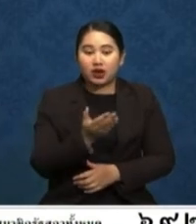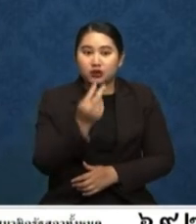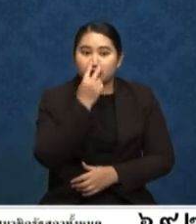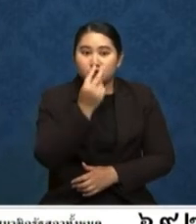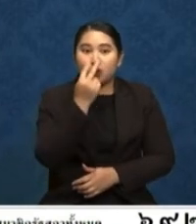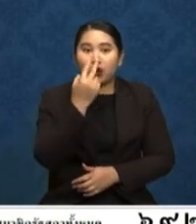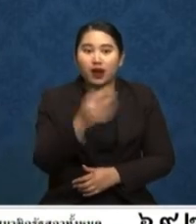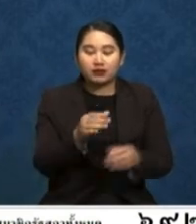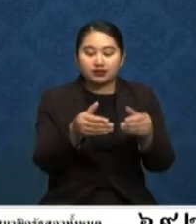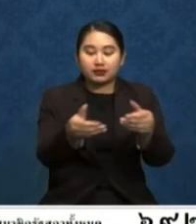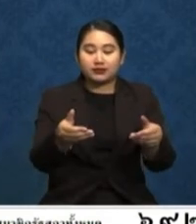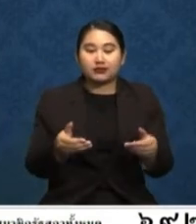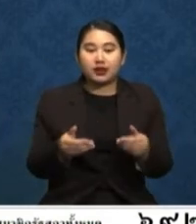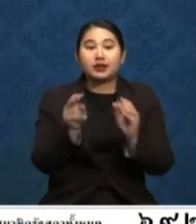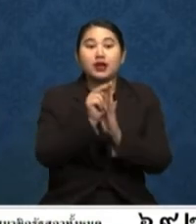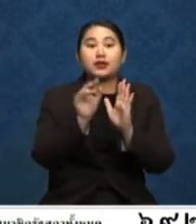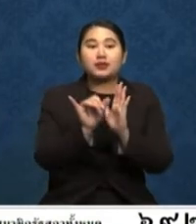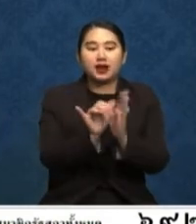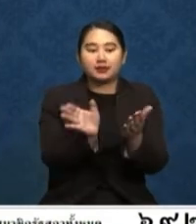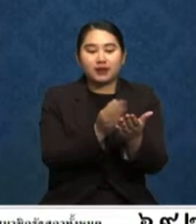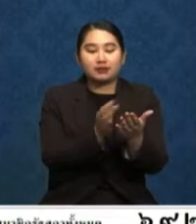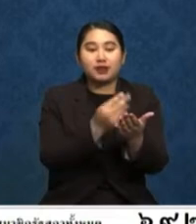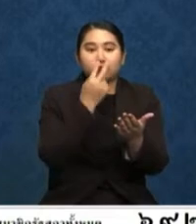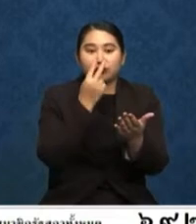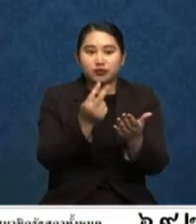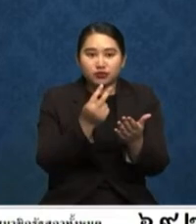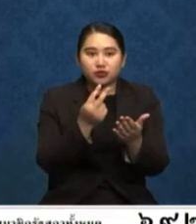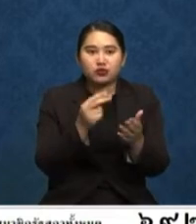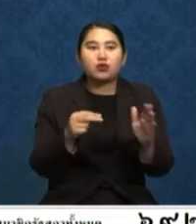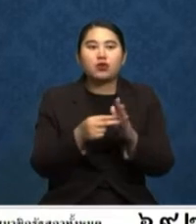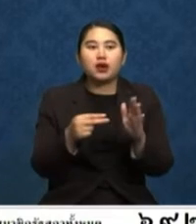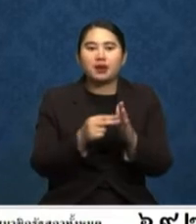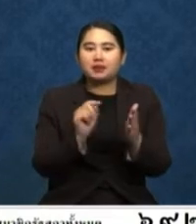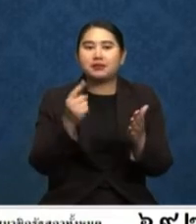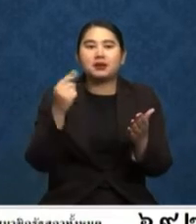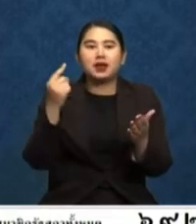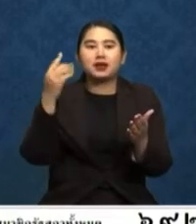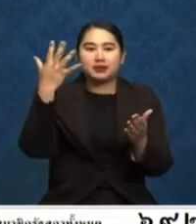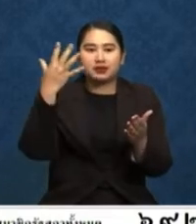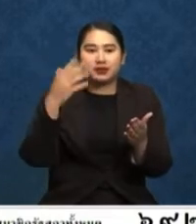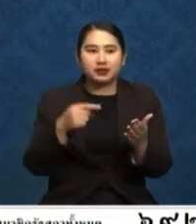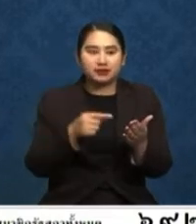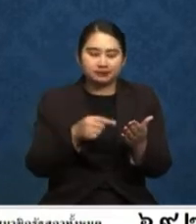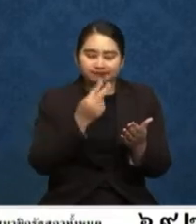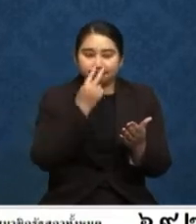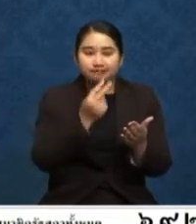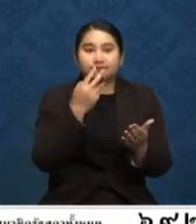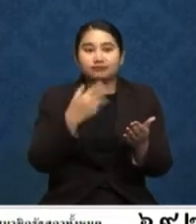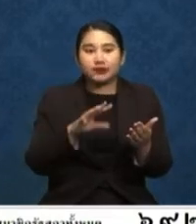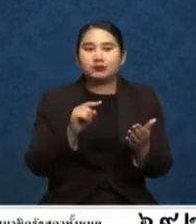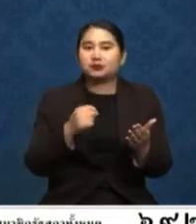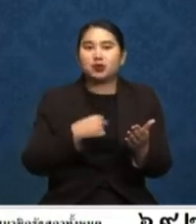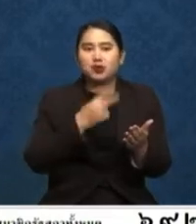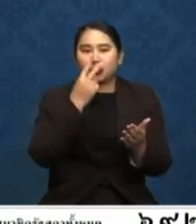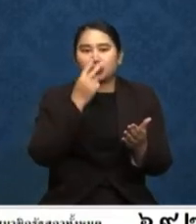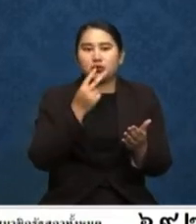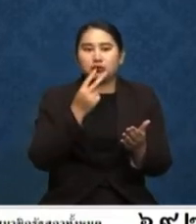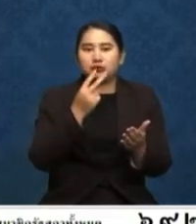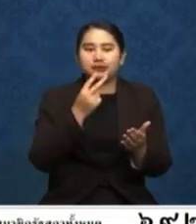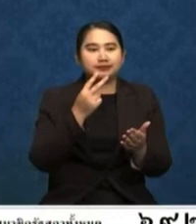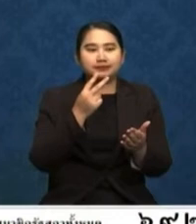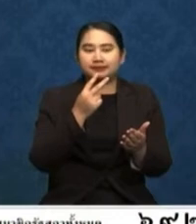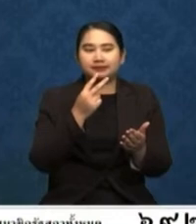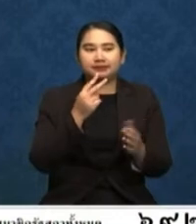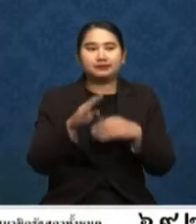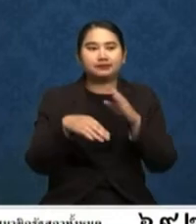แล้วในเล่มนโยบายนี้นะคะก็ไม่ได้มีอะไรใหม่และหนำซ้ำของเดิมก็ดูยังไม่ค่อย